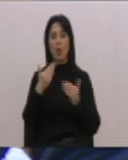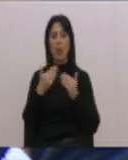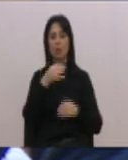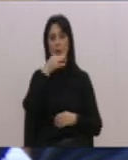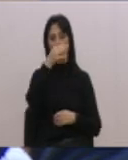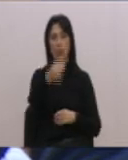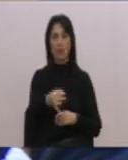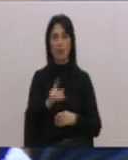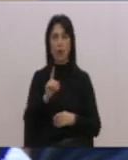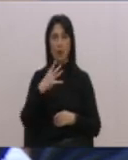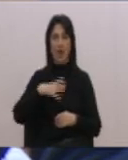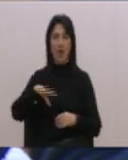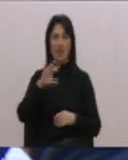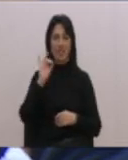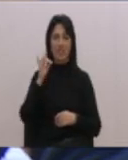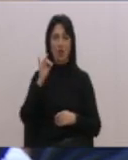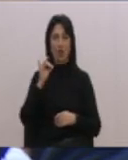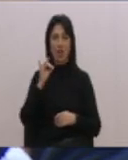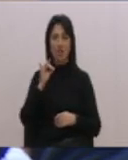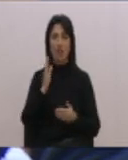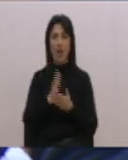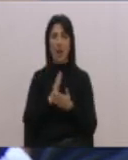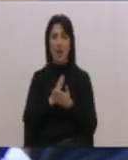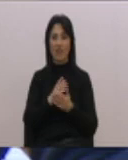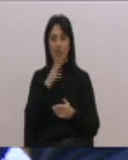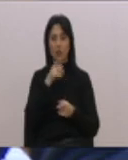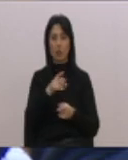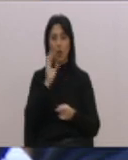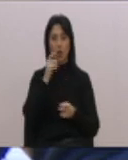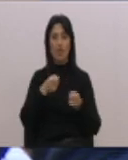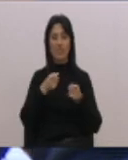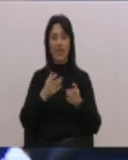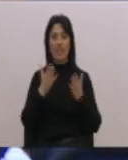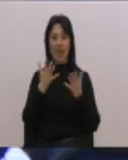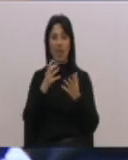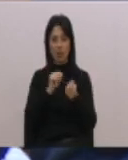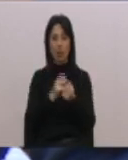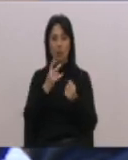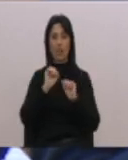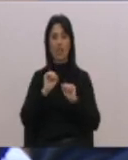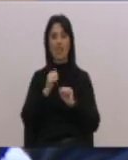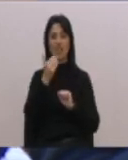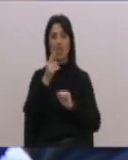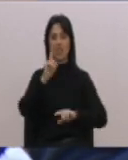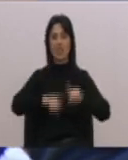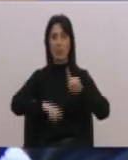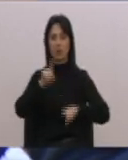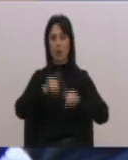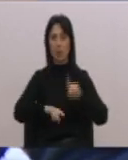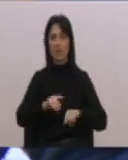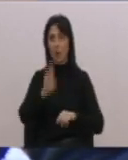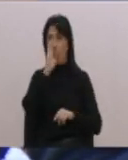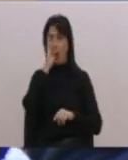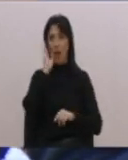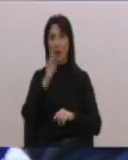უთხრა, რომ ქვეყნის ისტორიაში არის მომენტები, როდესაც იარაღით ხელში უნდა დაიცვა შენი სამშობლო.